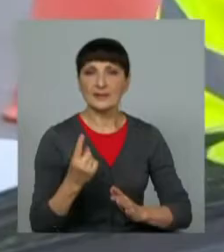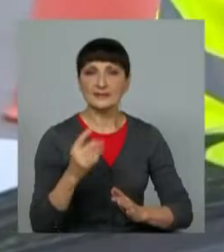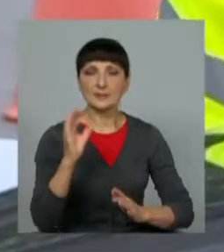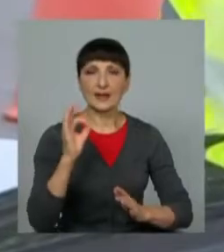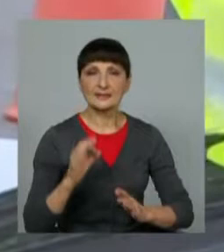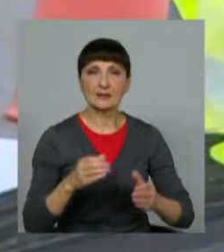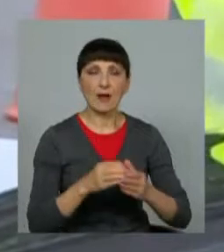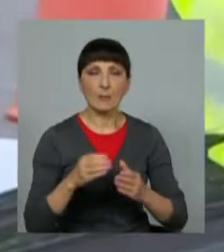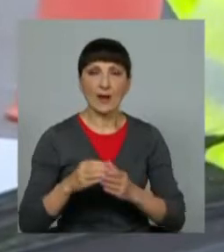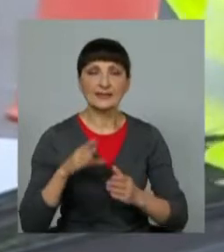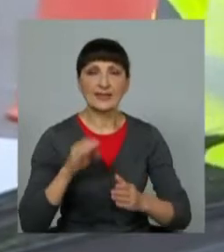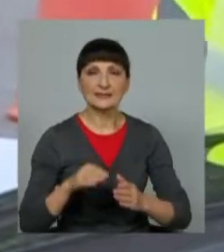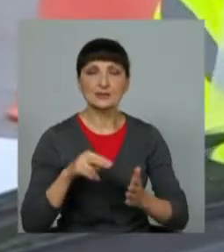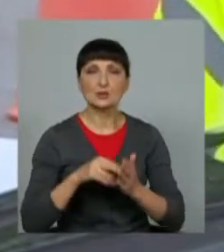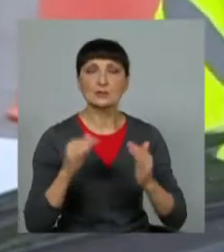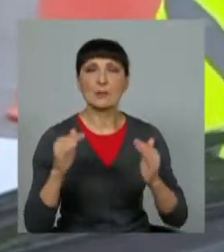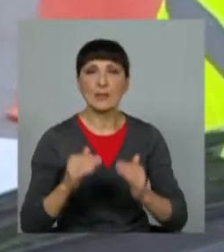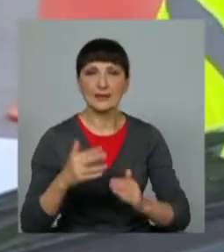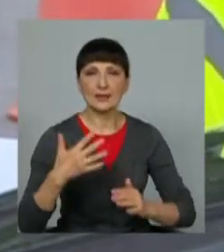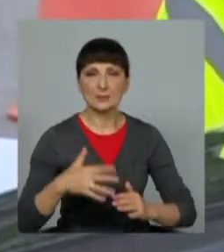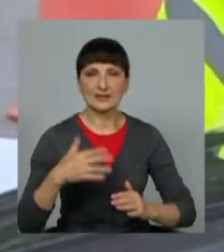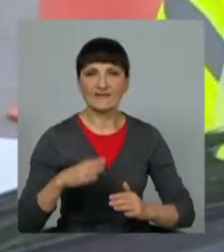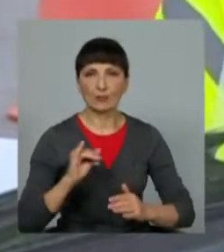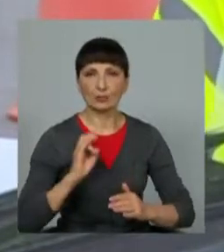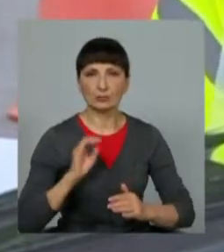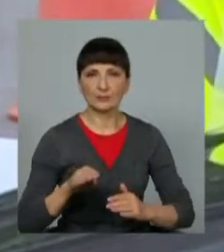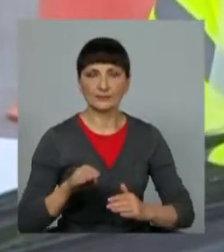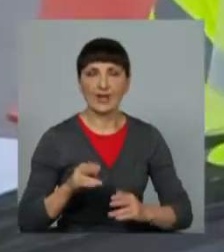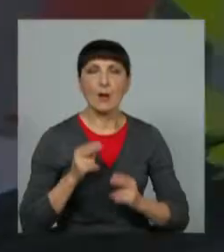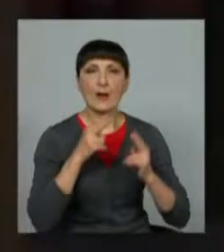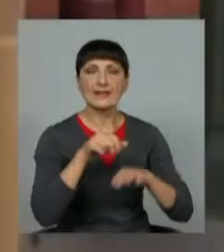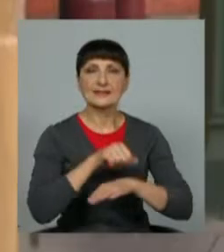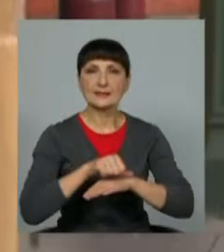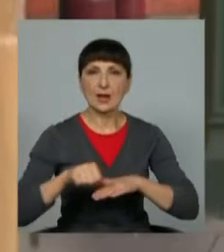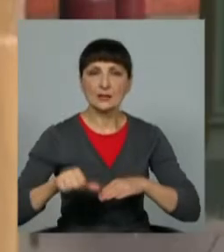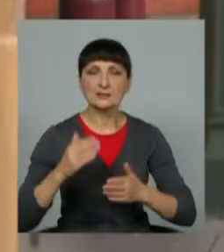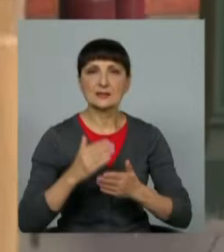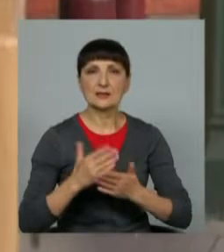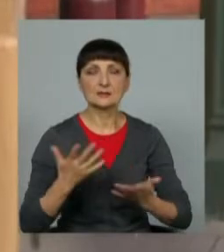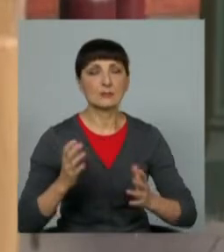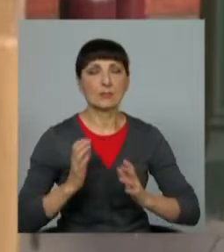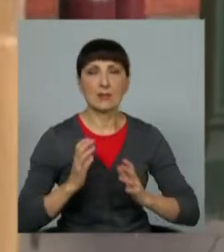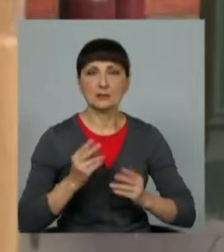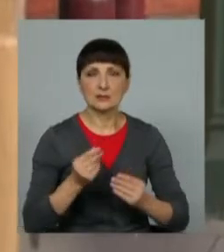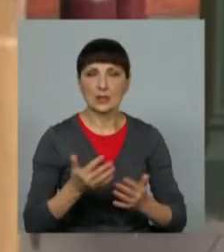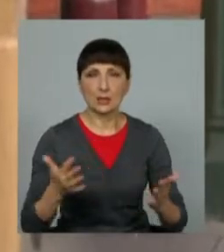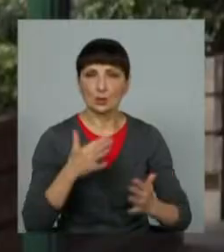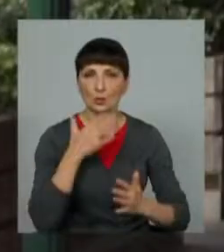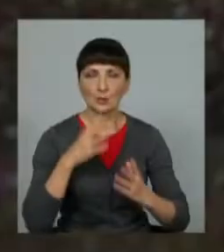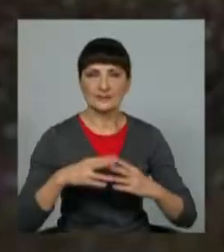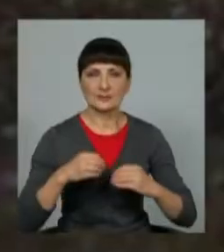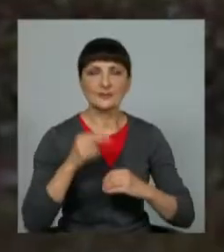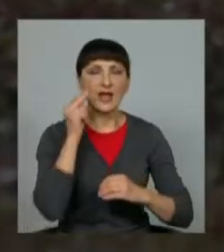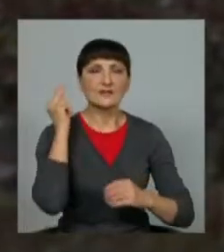11% компаний тест стоит менее 50 фунтов. Поездки за границу становятся роскошью для многих семей. В